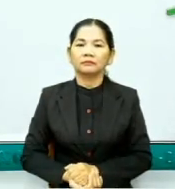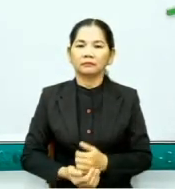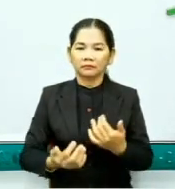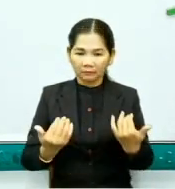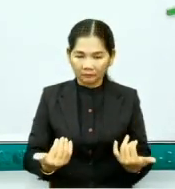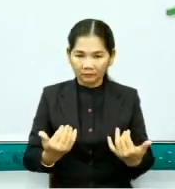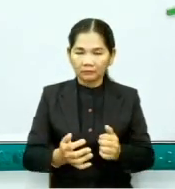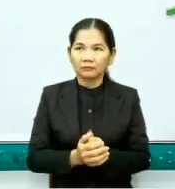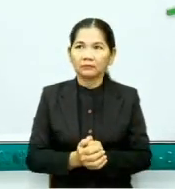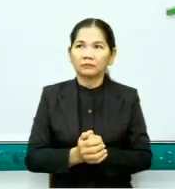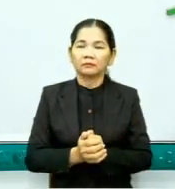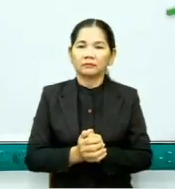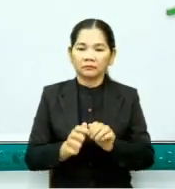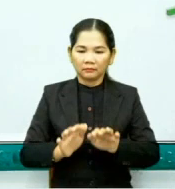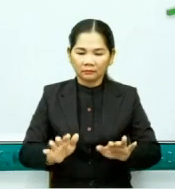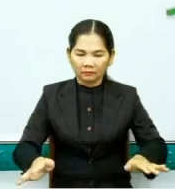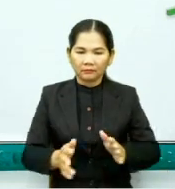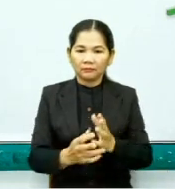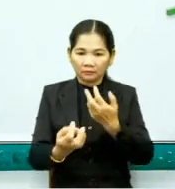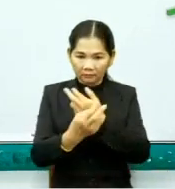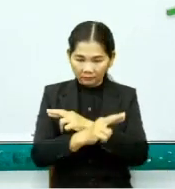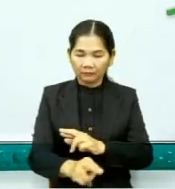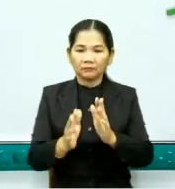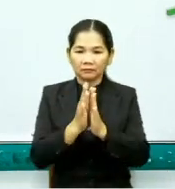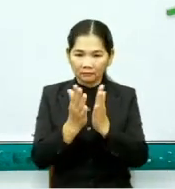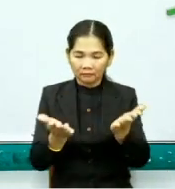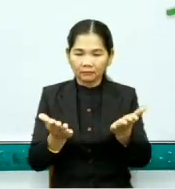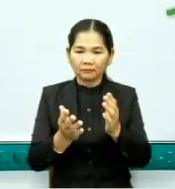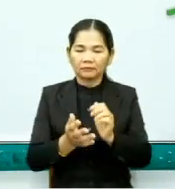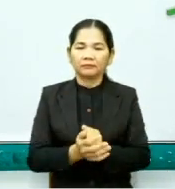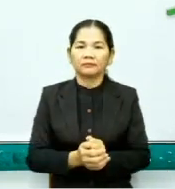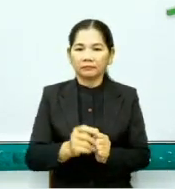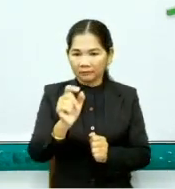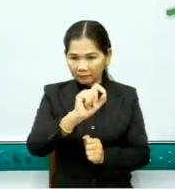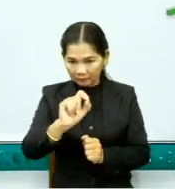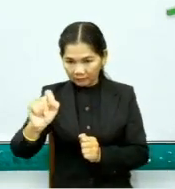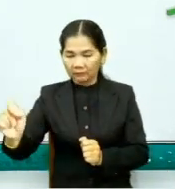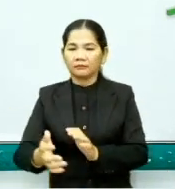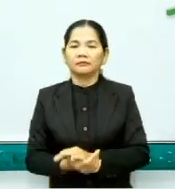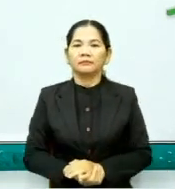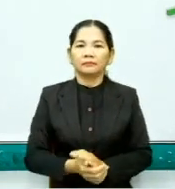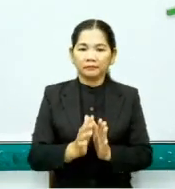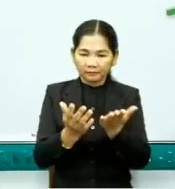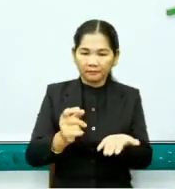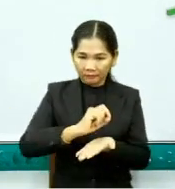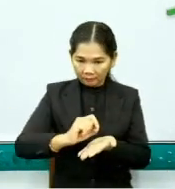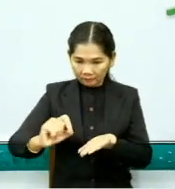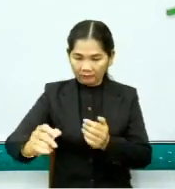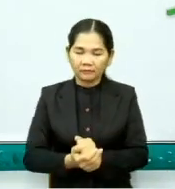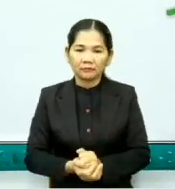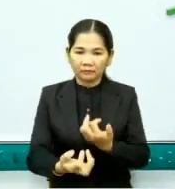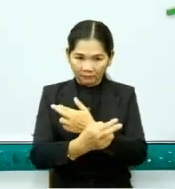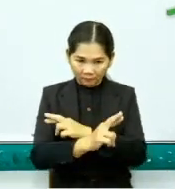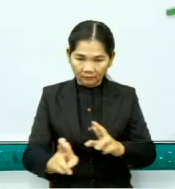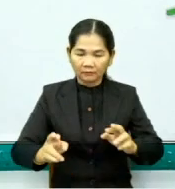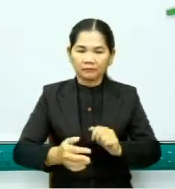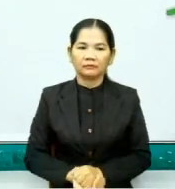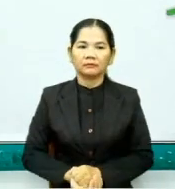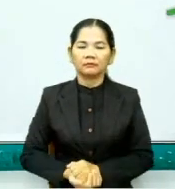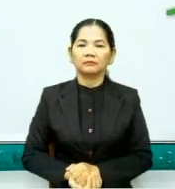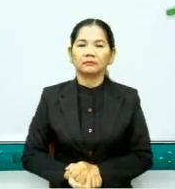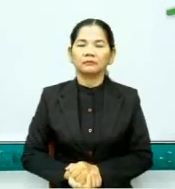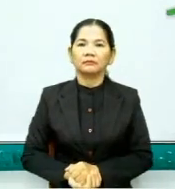chẳng chàng con tặng ác khí con triêm sếp hơi mà con chàng sếp hơi sẽ xây ra bọc con nà con chàng con triêm mà